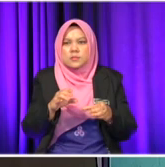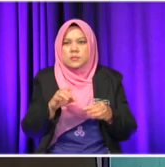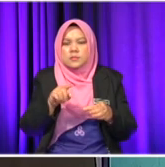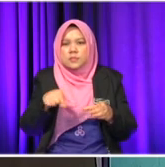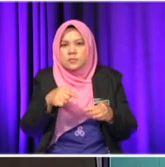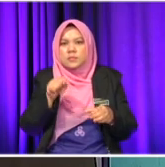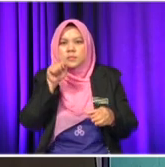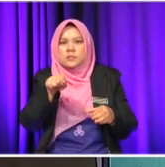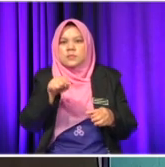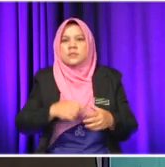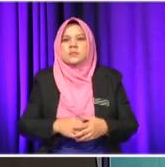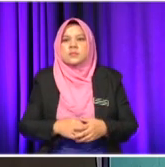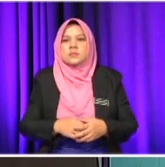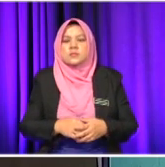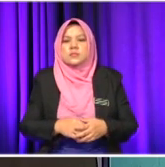jadi titik